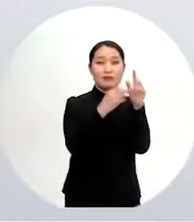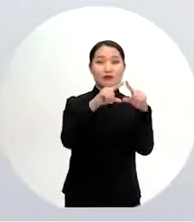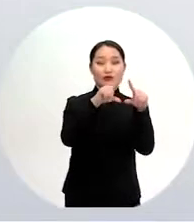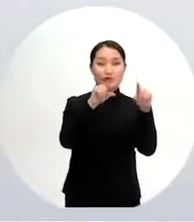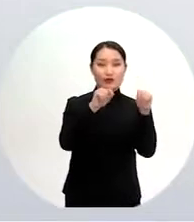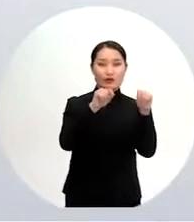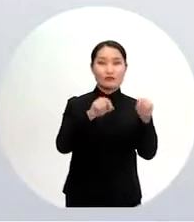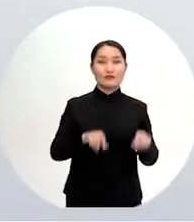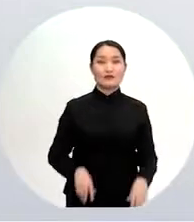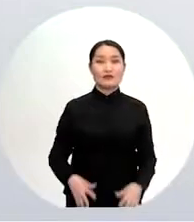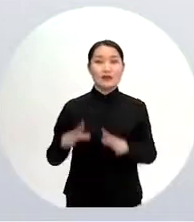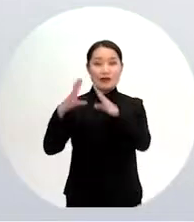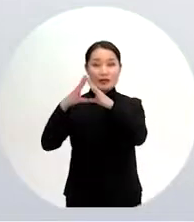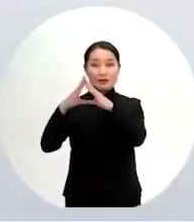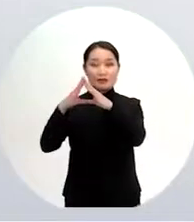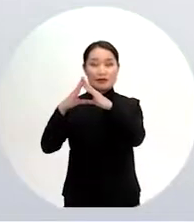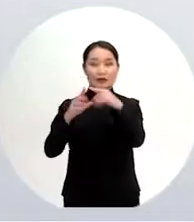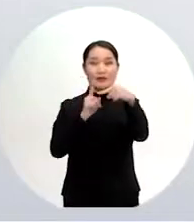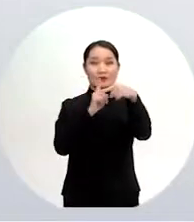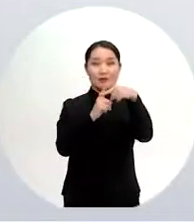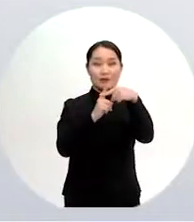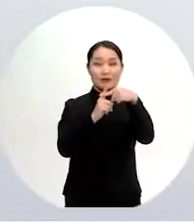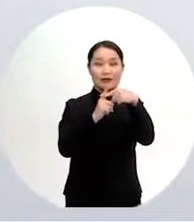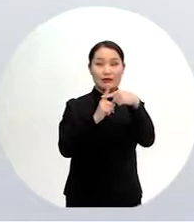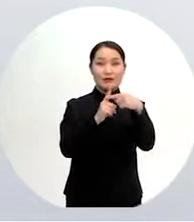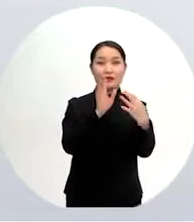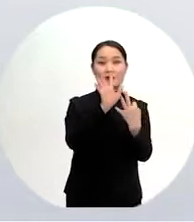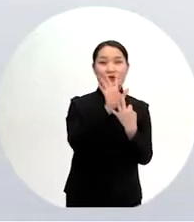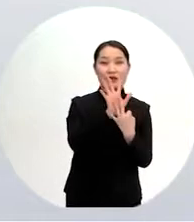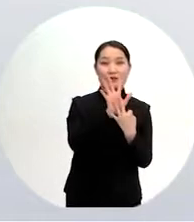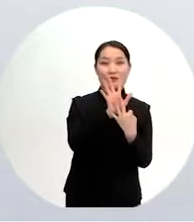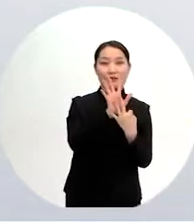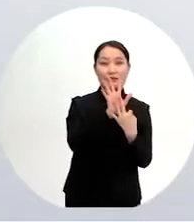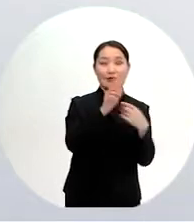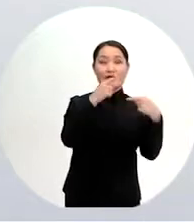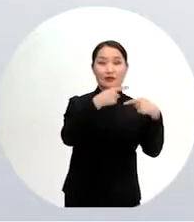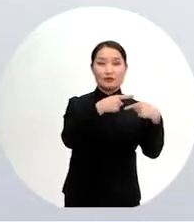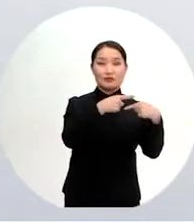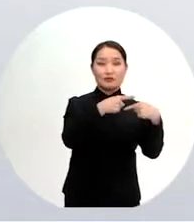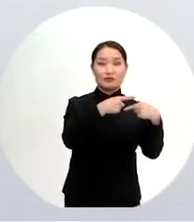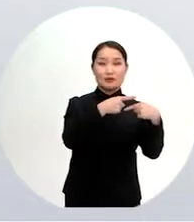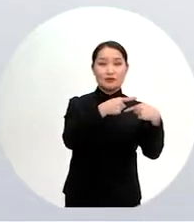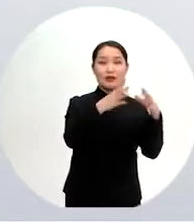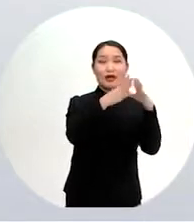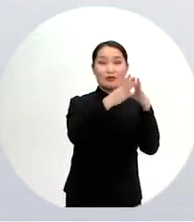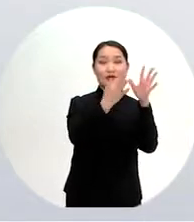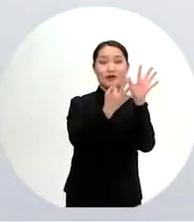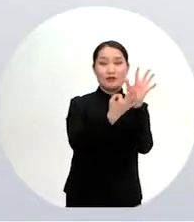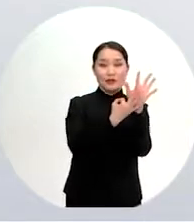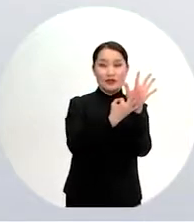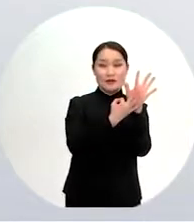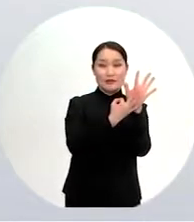8 дөрвөлжин. 10 дээр нэмэх нь 8. Тэнцүү